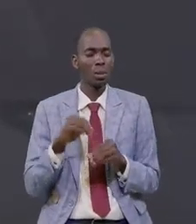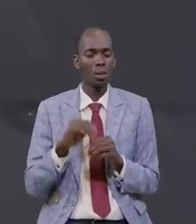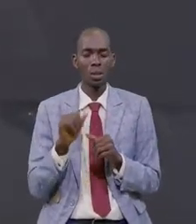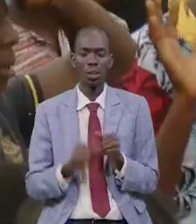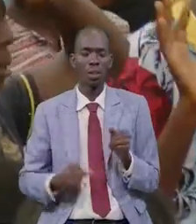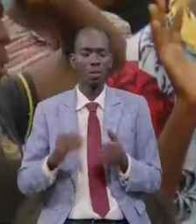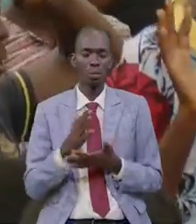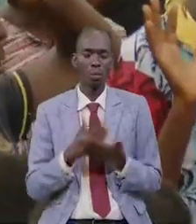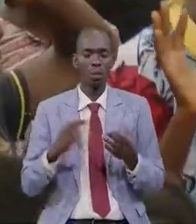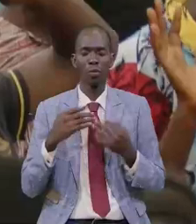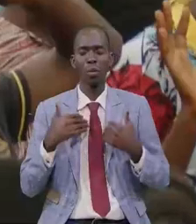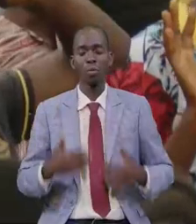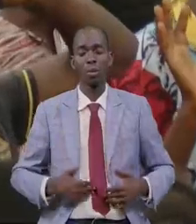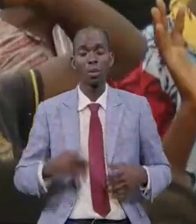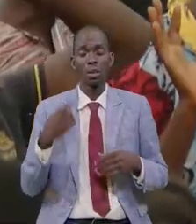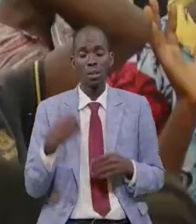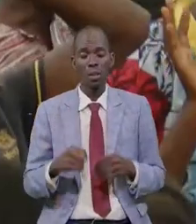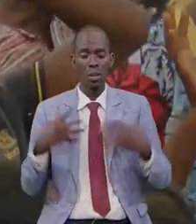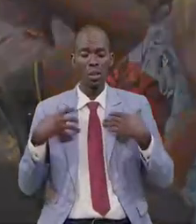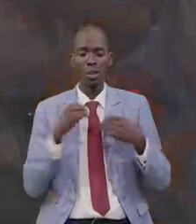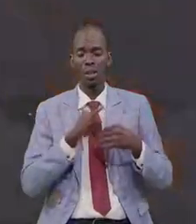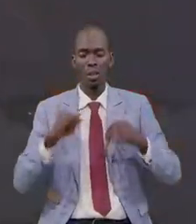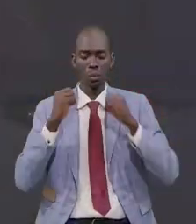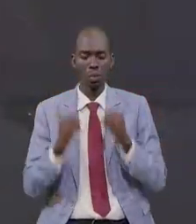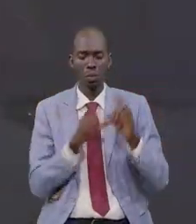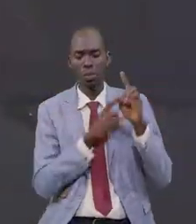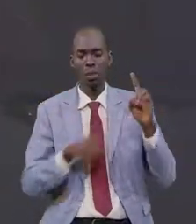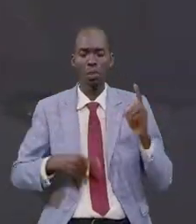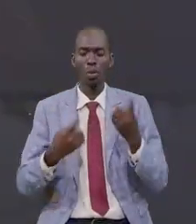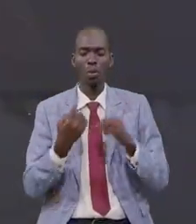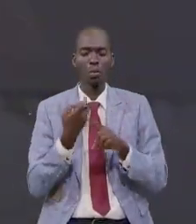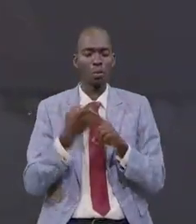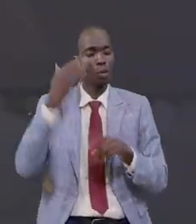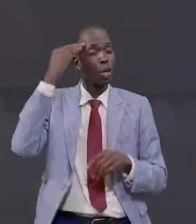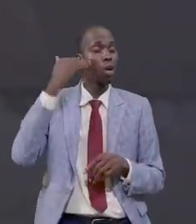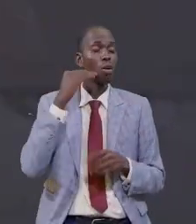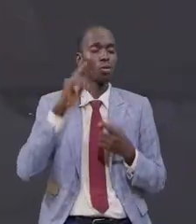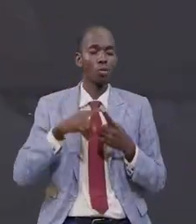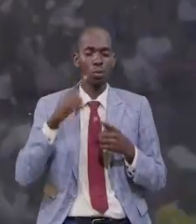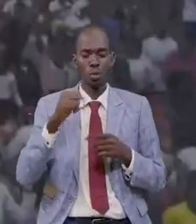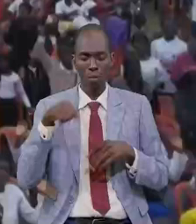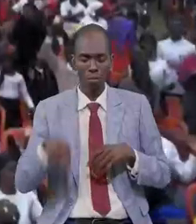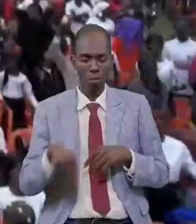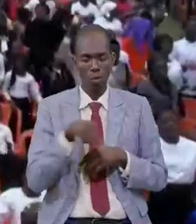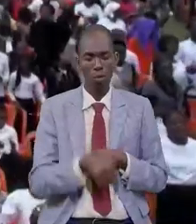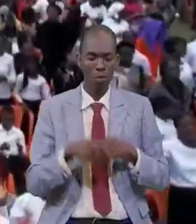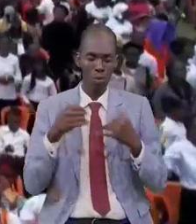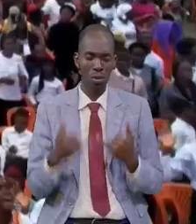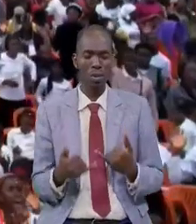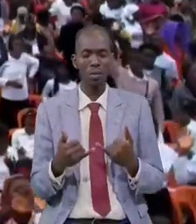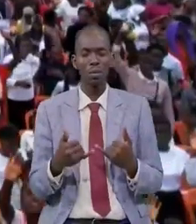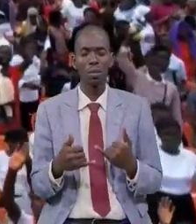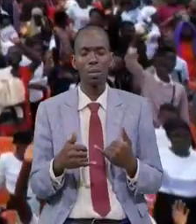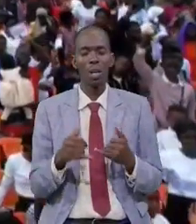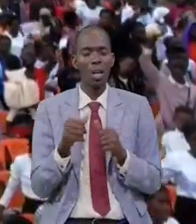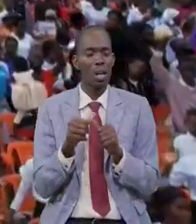toute partie de votre cors la puissance du seigneur de la tête jusqu'à la PL de vos pieds la puissance du Seigneur sur